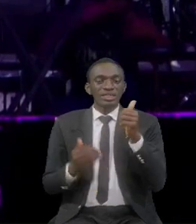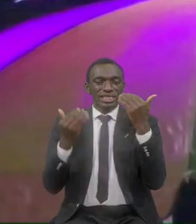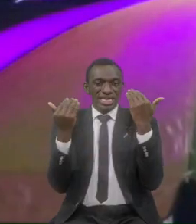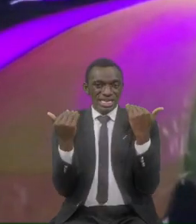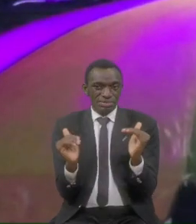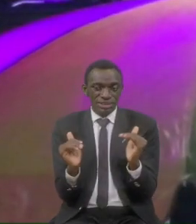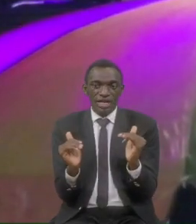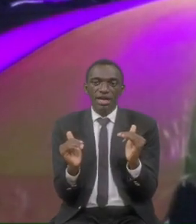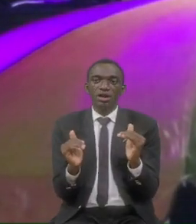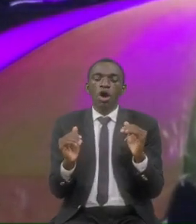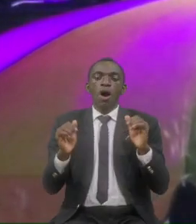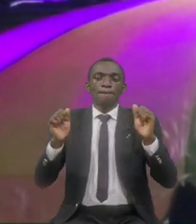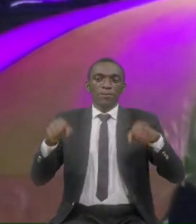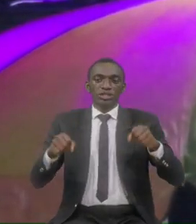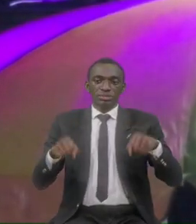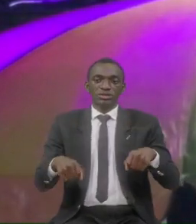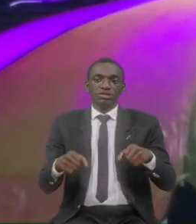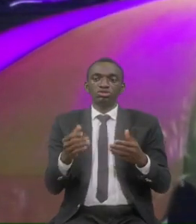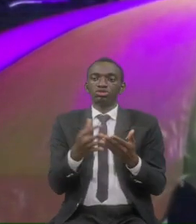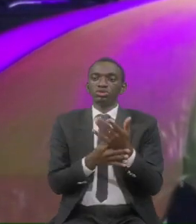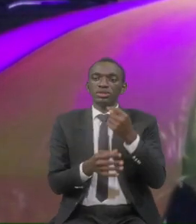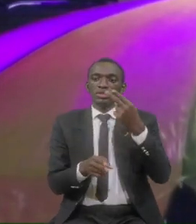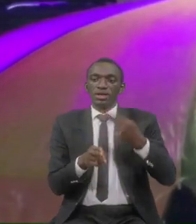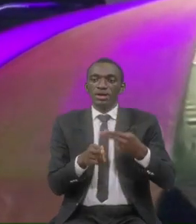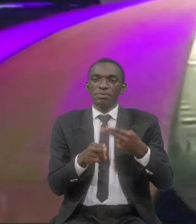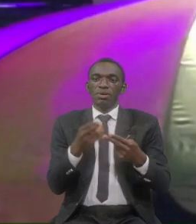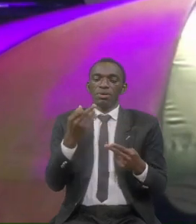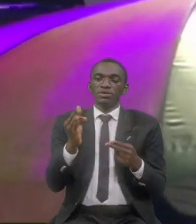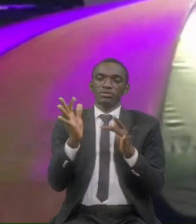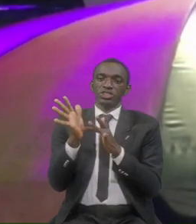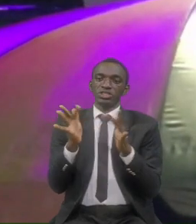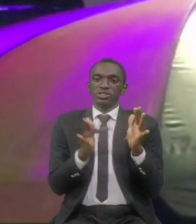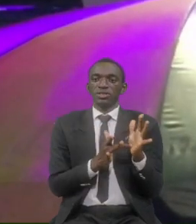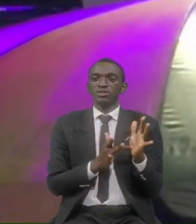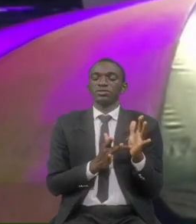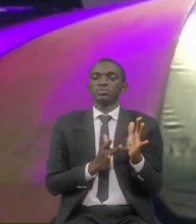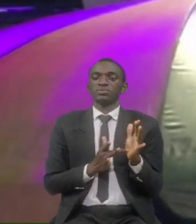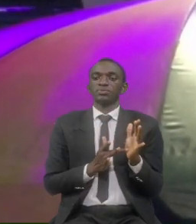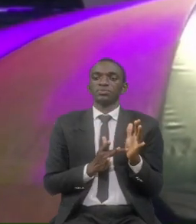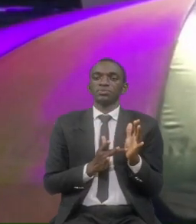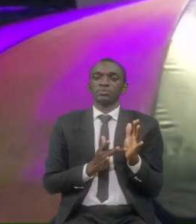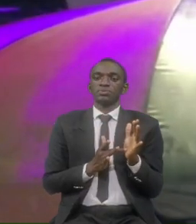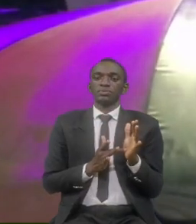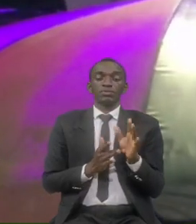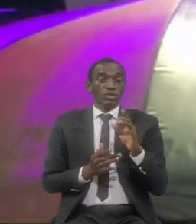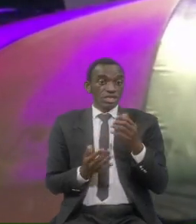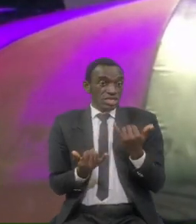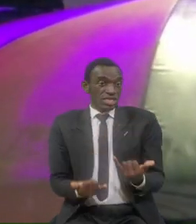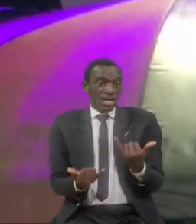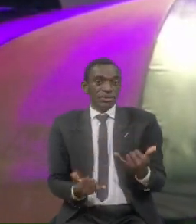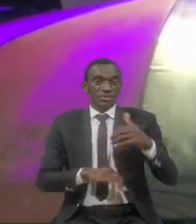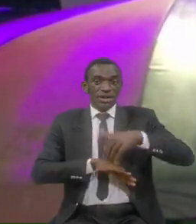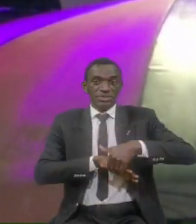the name of Jesus. Walay limit na posibilidad sa pangalan ni Jesus. And tonight, I bring